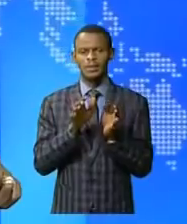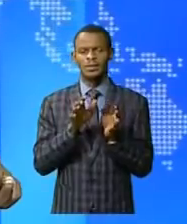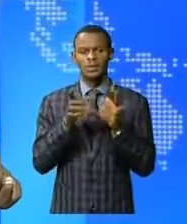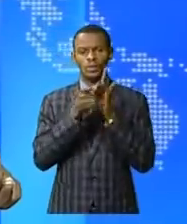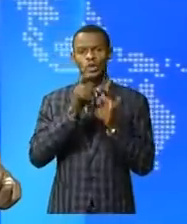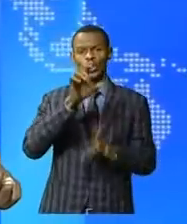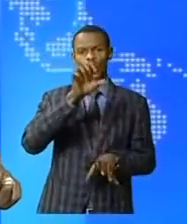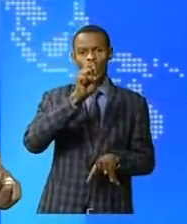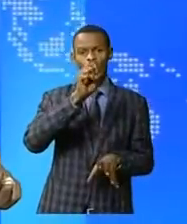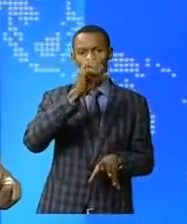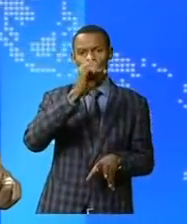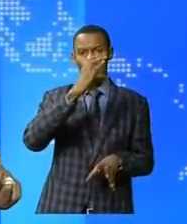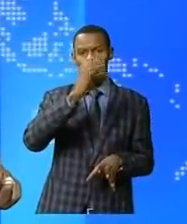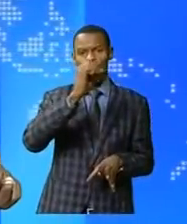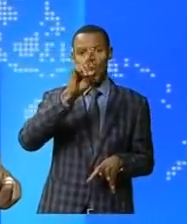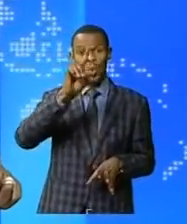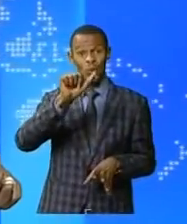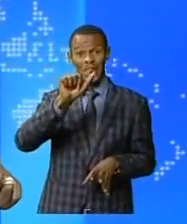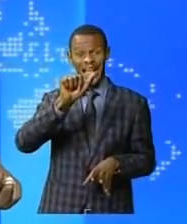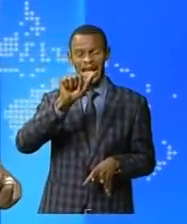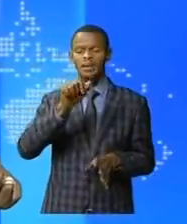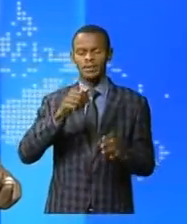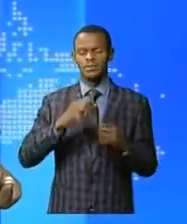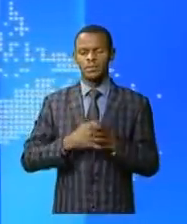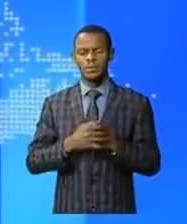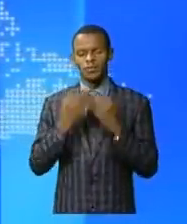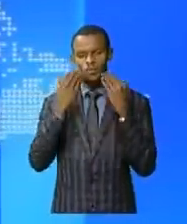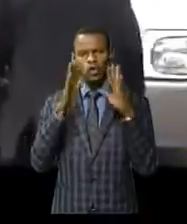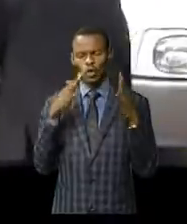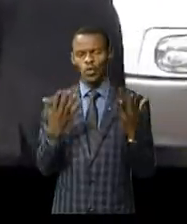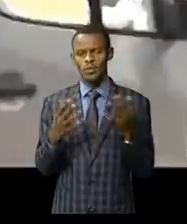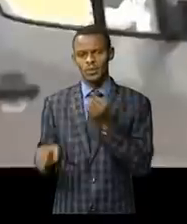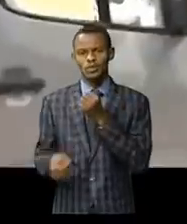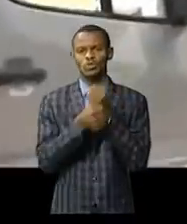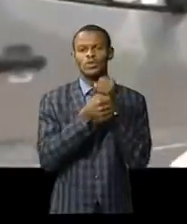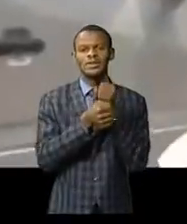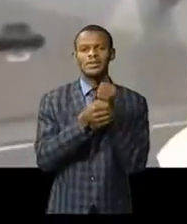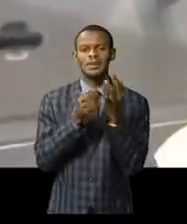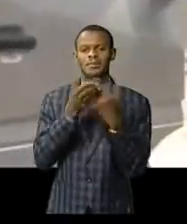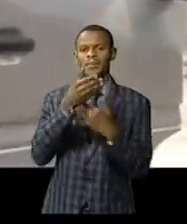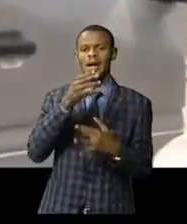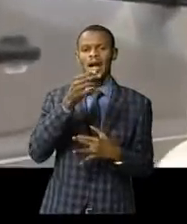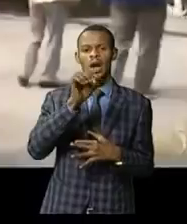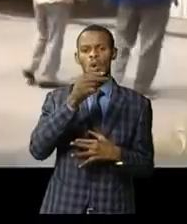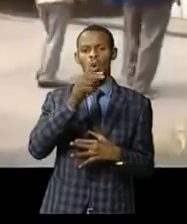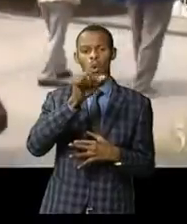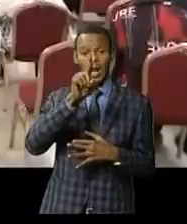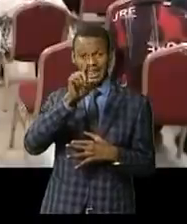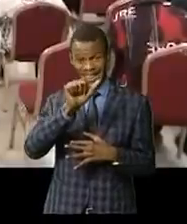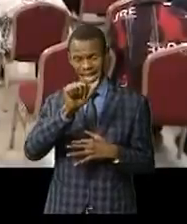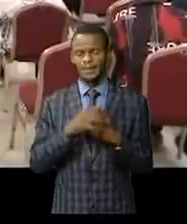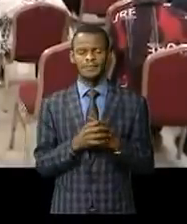pour une réinsertion au niveau de l'OADA. L'Assemblée générale extraordinaire de la